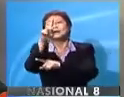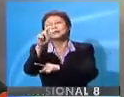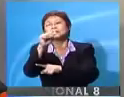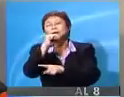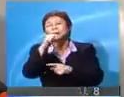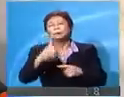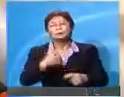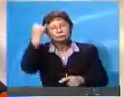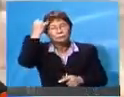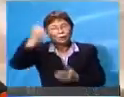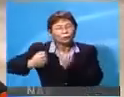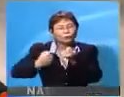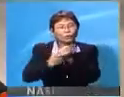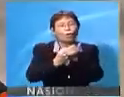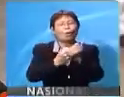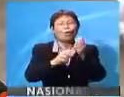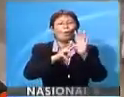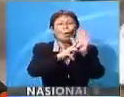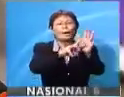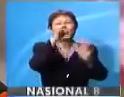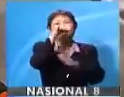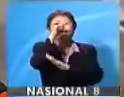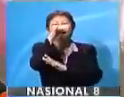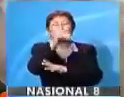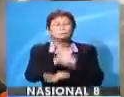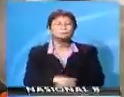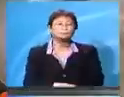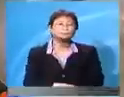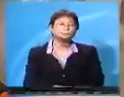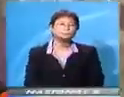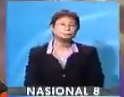Muhammad Ridwan disokong Wakil Melaka Muhammad Asrul Khan.